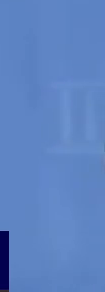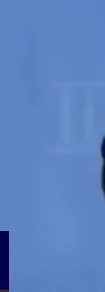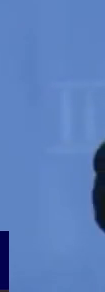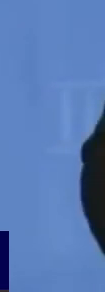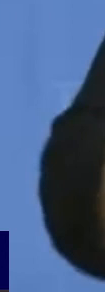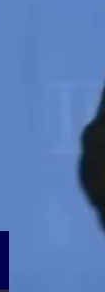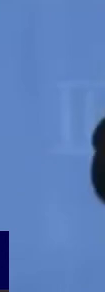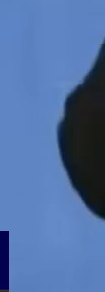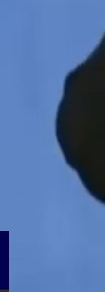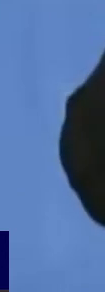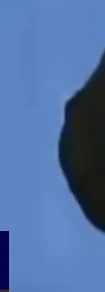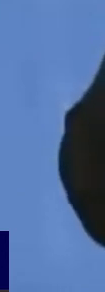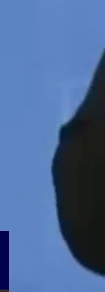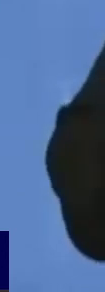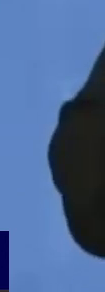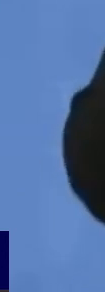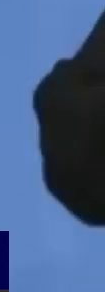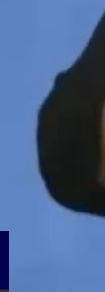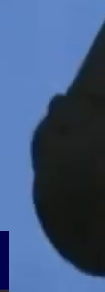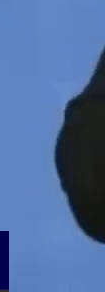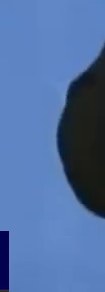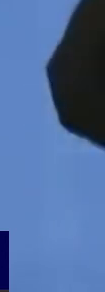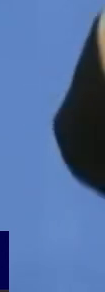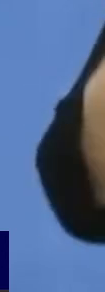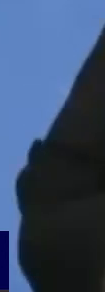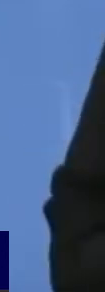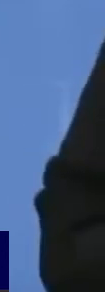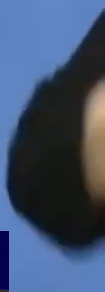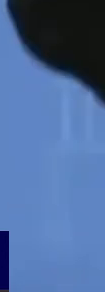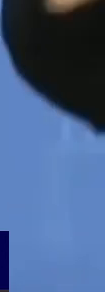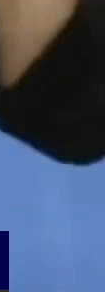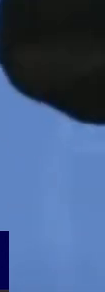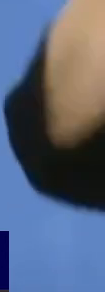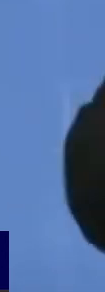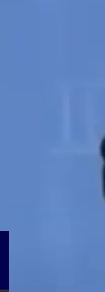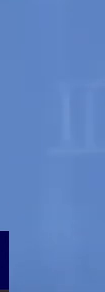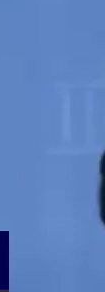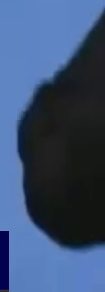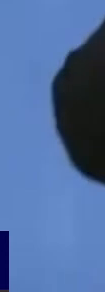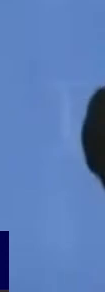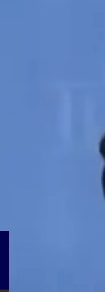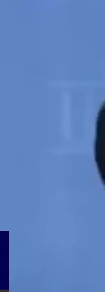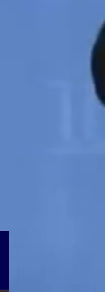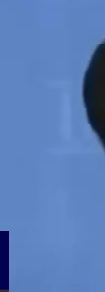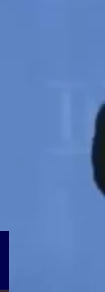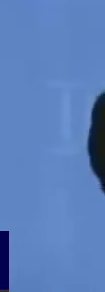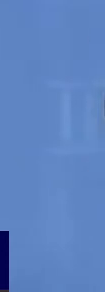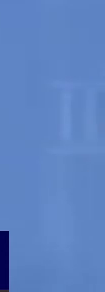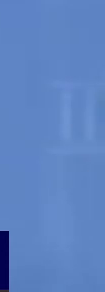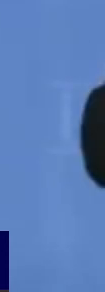것이 과연 공정한 것인가? 과거 본인의 잘못에 대해 진지한 반성과 사과가